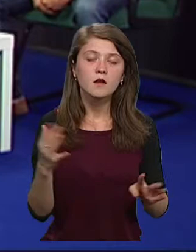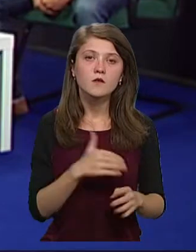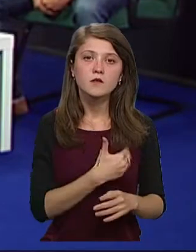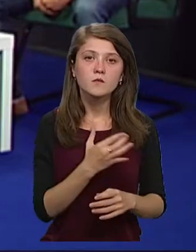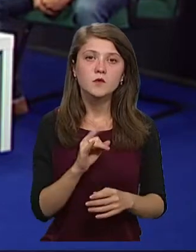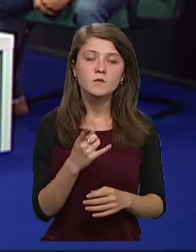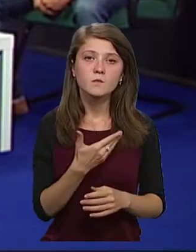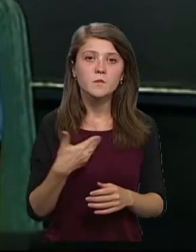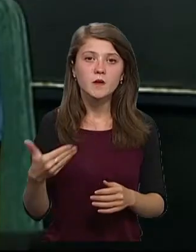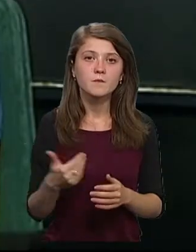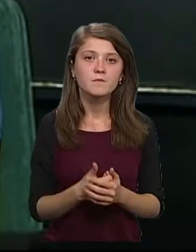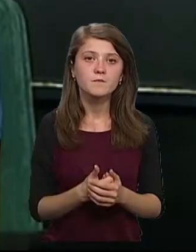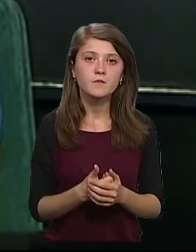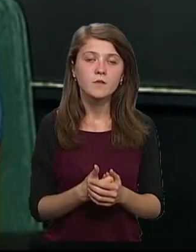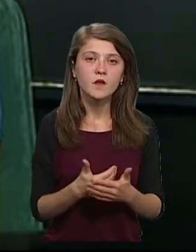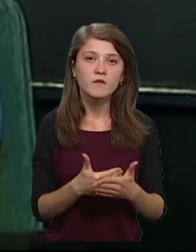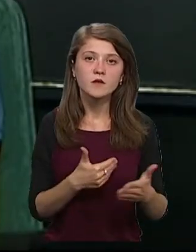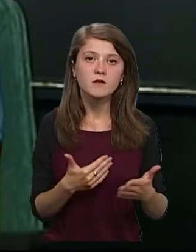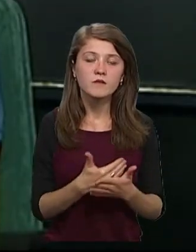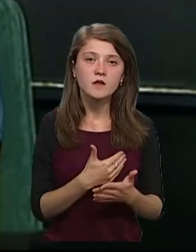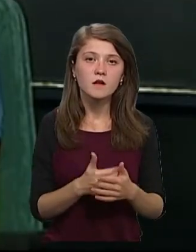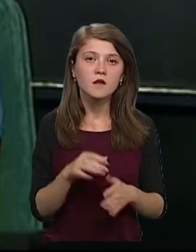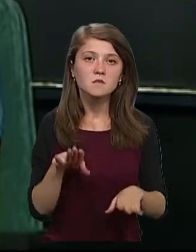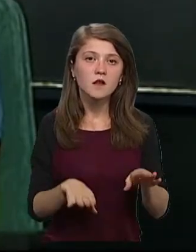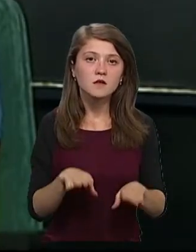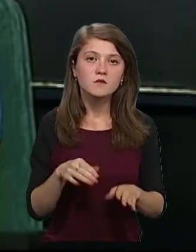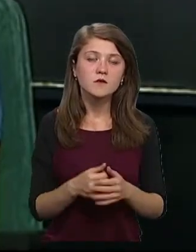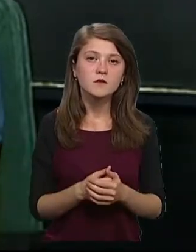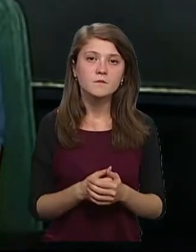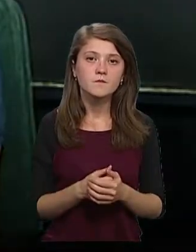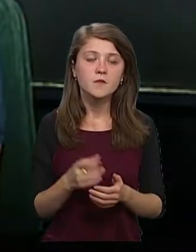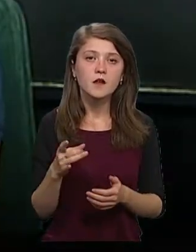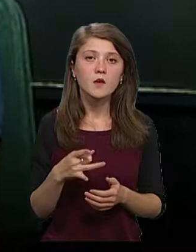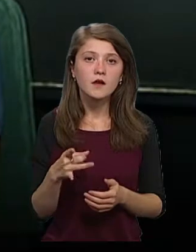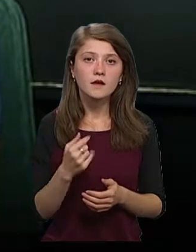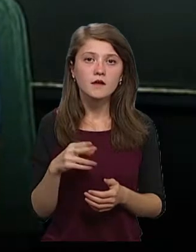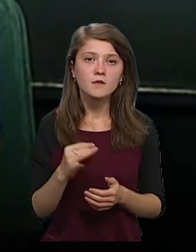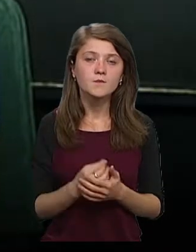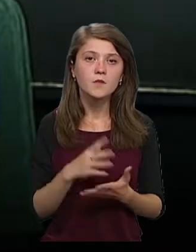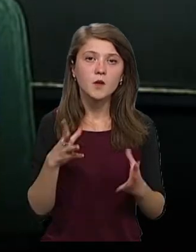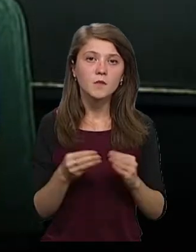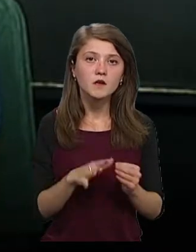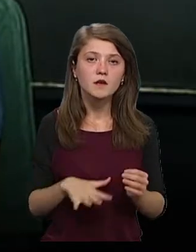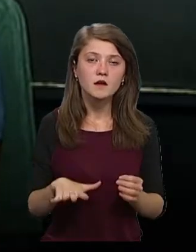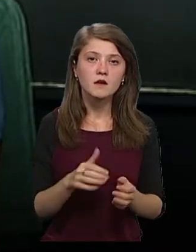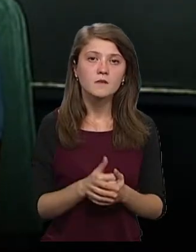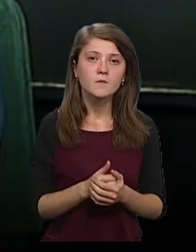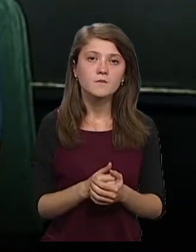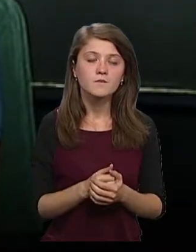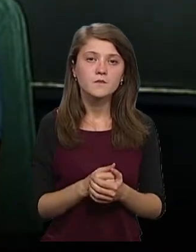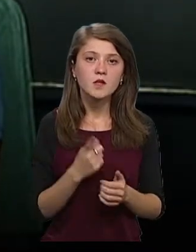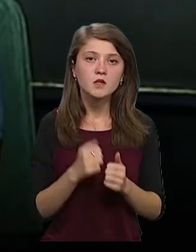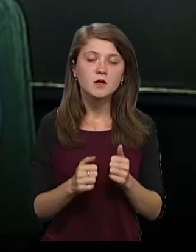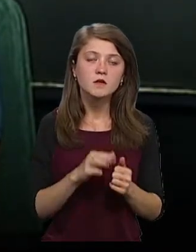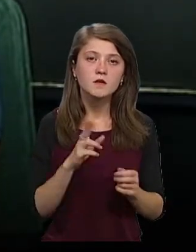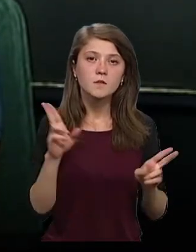щоб ми відійшли від розбалансованості органів влади. Тобто, на сьогодні РДА, районні ради, об'єднані територіальні громади зачасту,